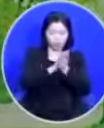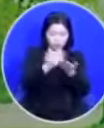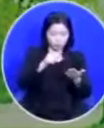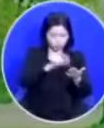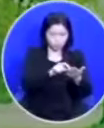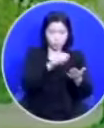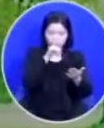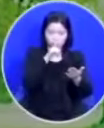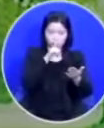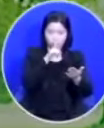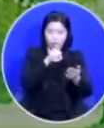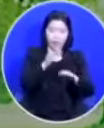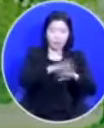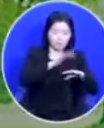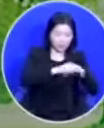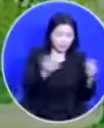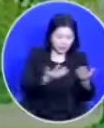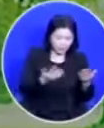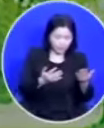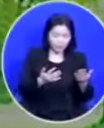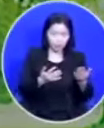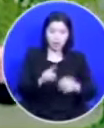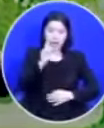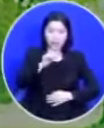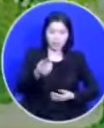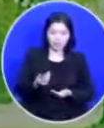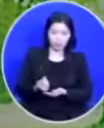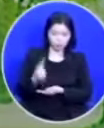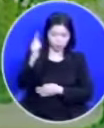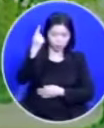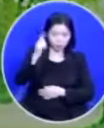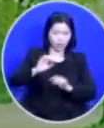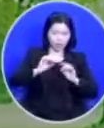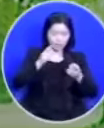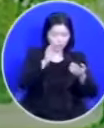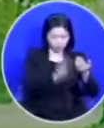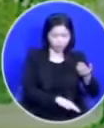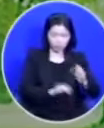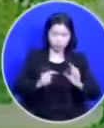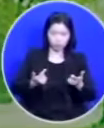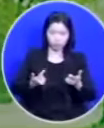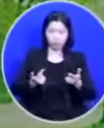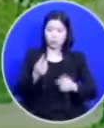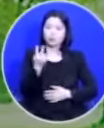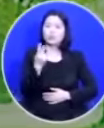일을 하다가 한 사람은 들림 바꿔 한 사람은 들림 받지 못하는 거죠